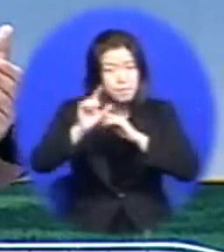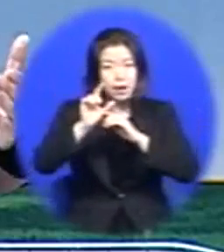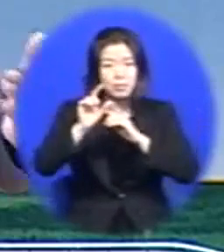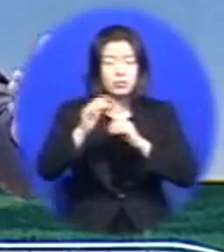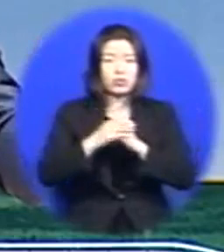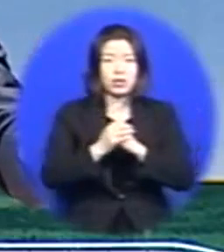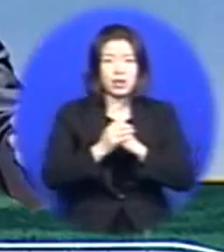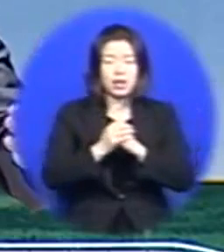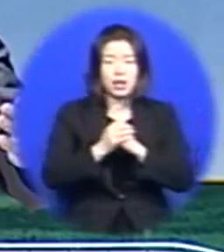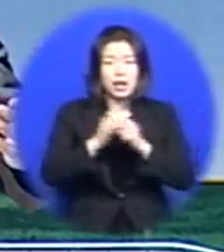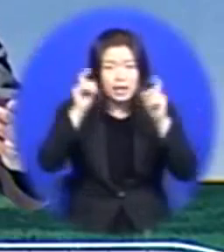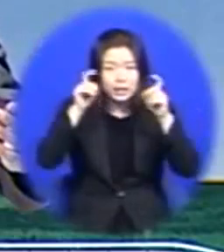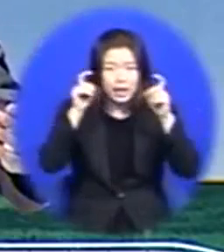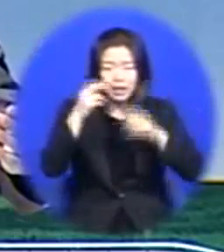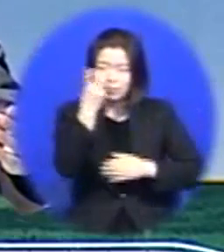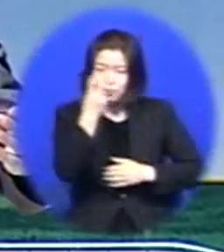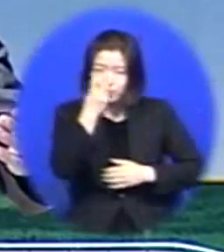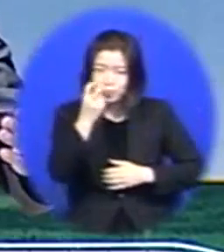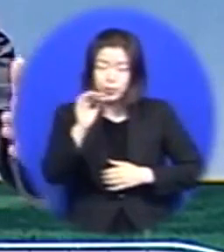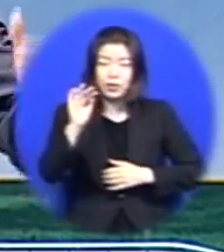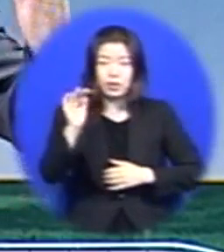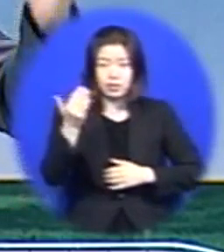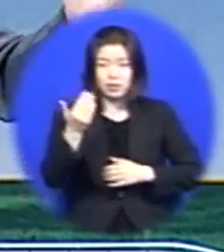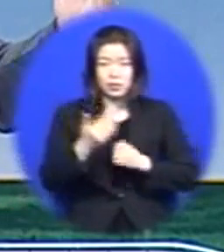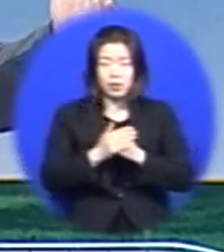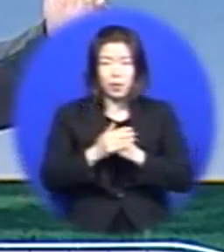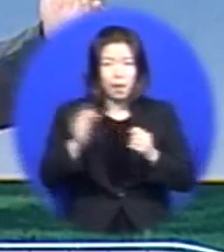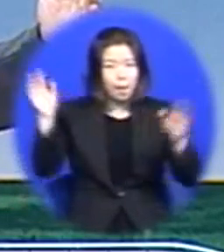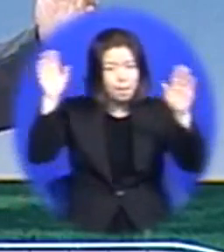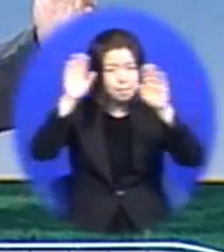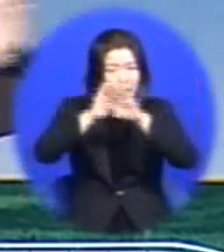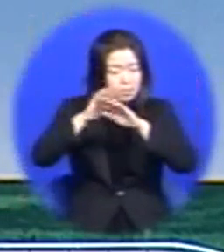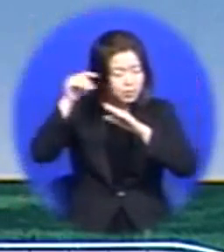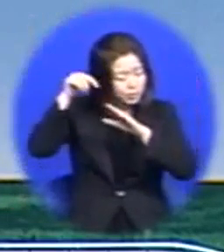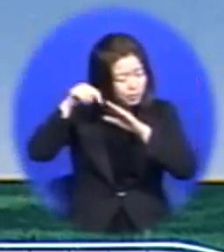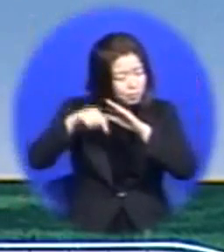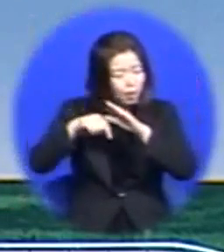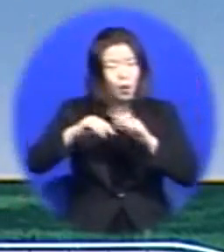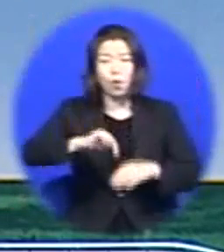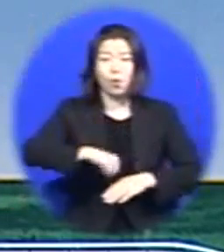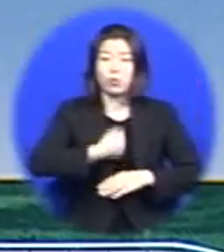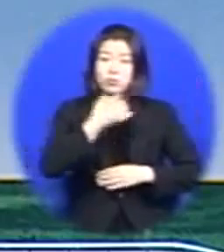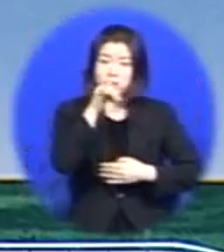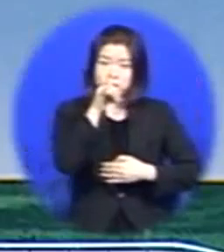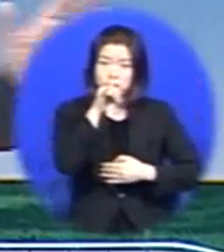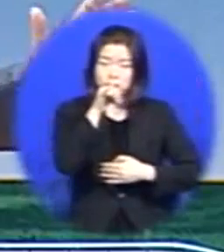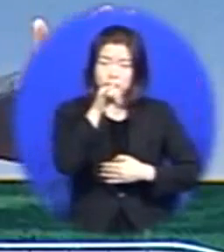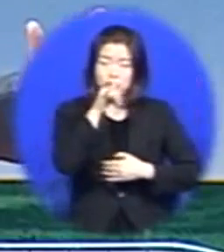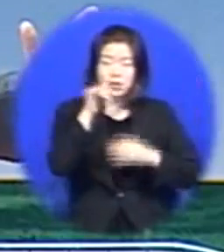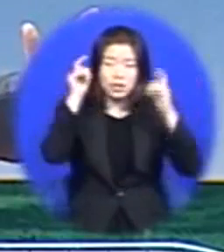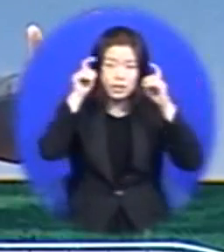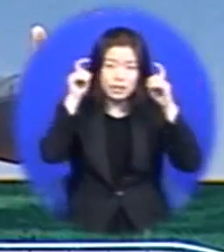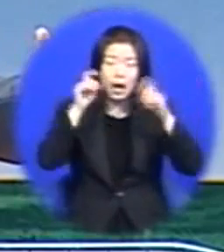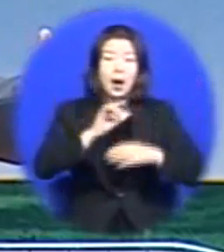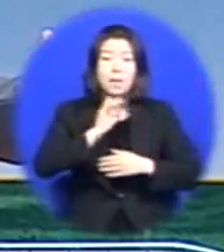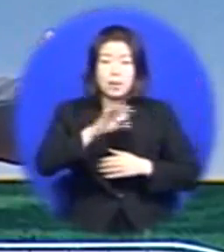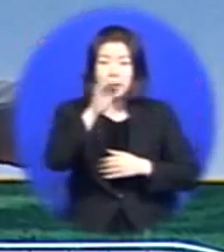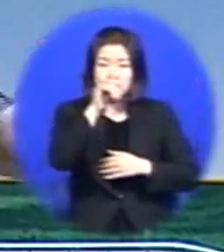다윗은 양들을 지켜야 됐습니다. 밤은 깊었어요. 혼자 있습니다. 양들밖에